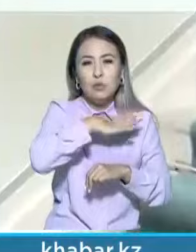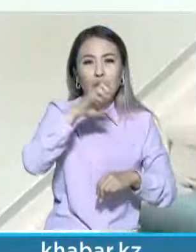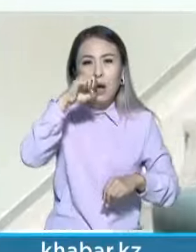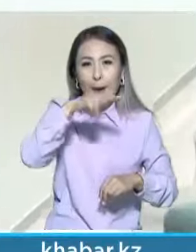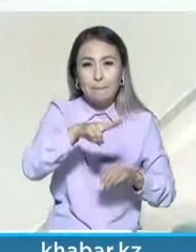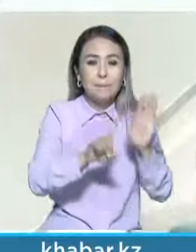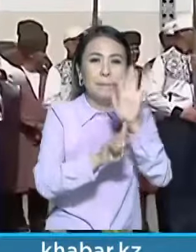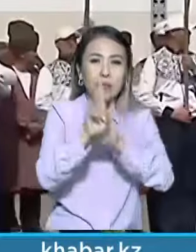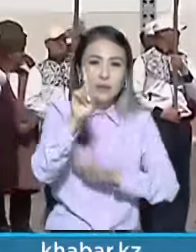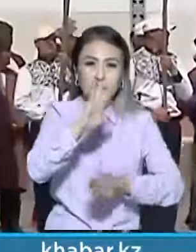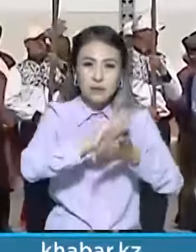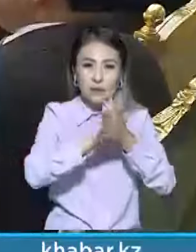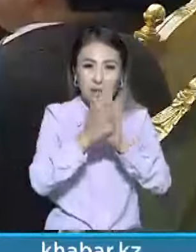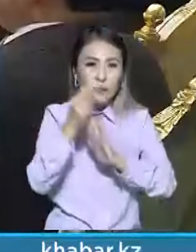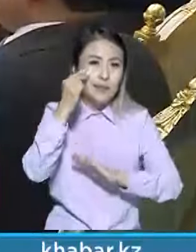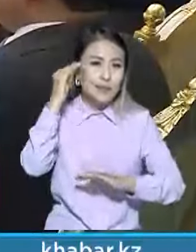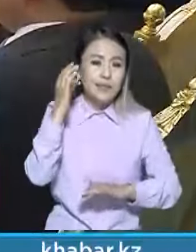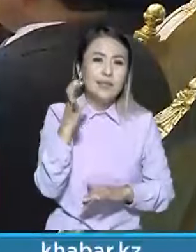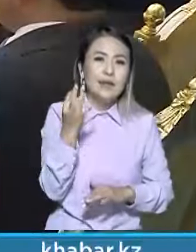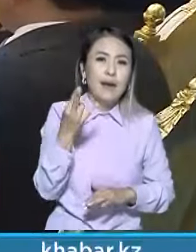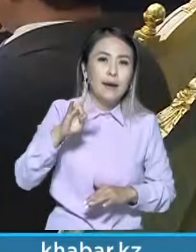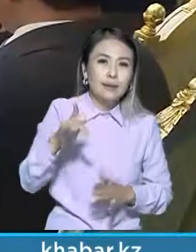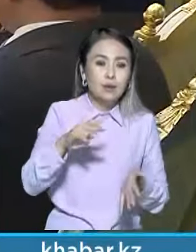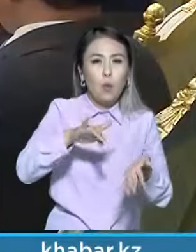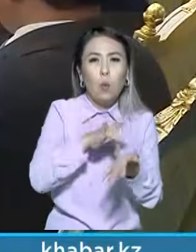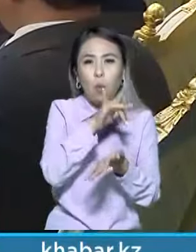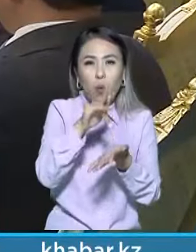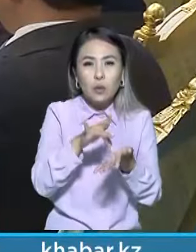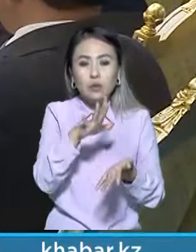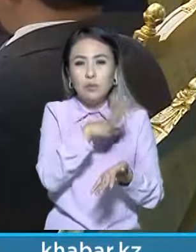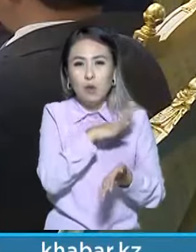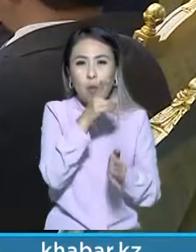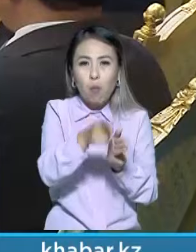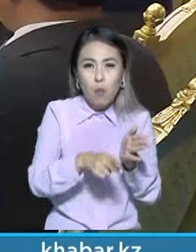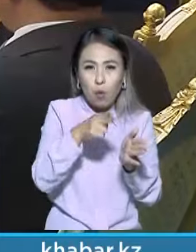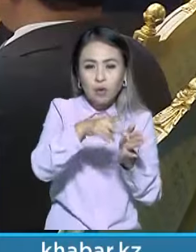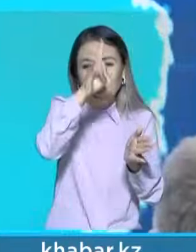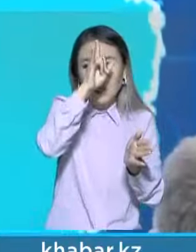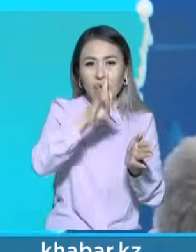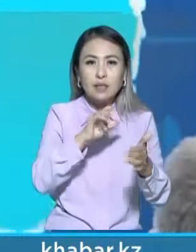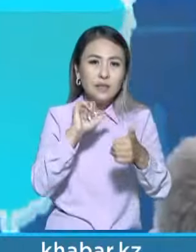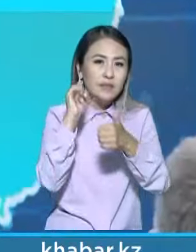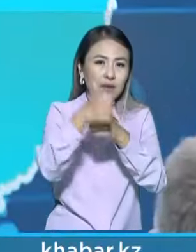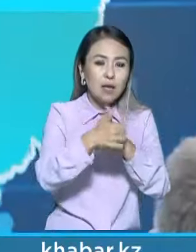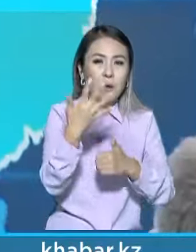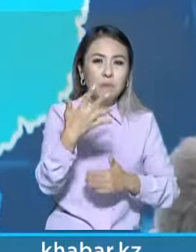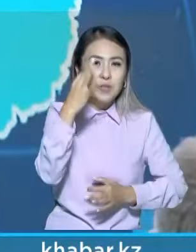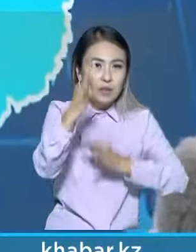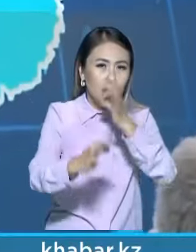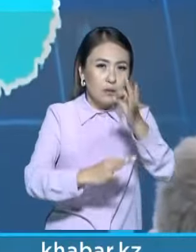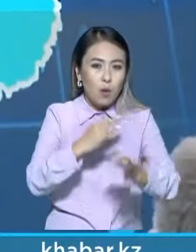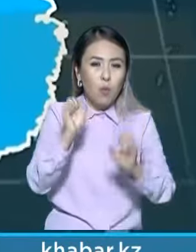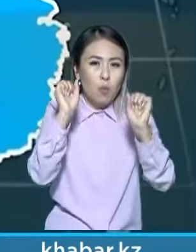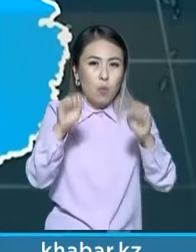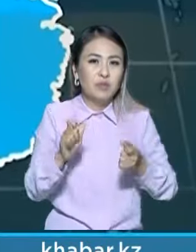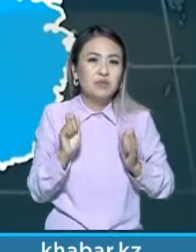қол жеткізілген уағдаластық. Қытайдың Сиань қаласындағы порттан шыққан жүк контейнерін тиеген пойыз Қазақстанды басып өтіп, 5 тәулікте Өзбекстанға жетуге